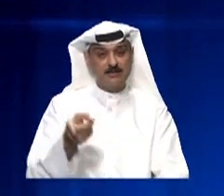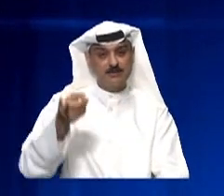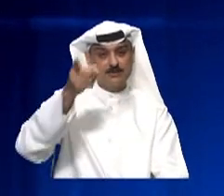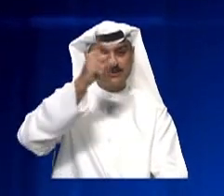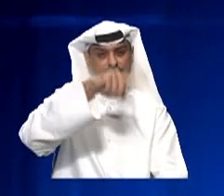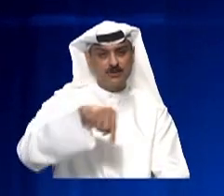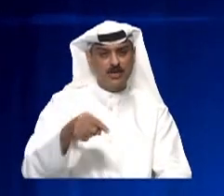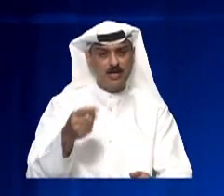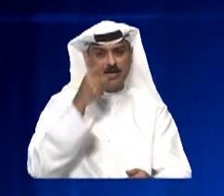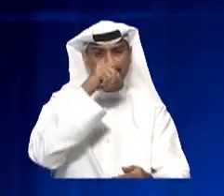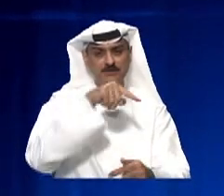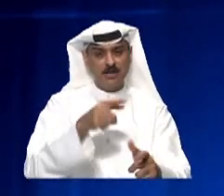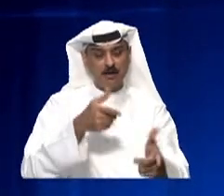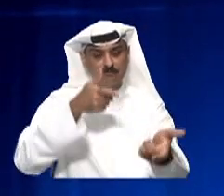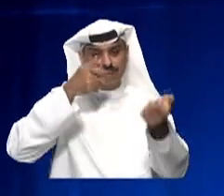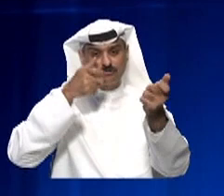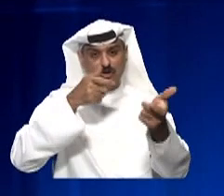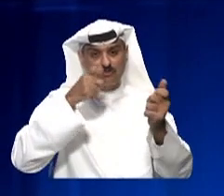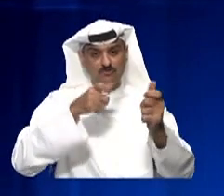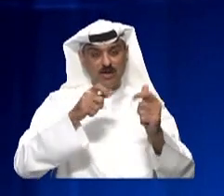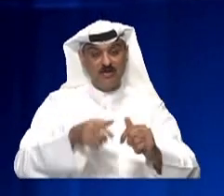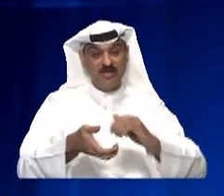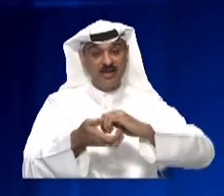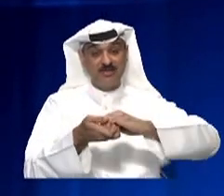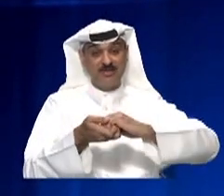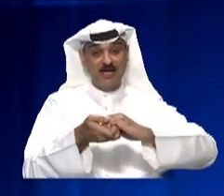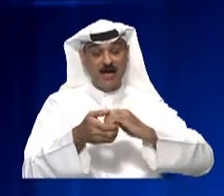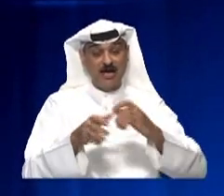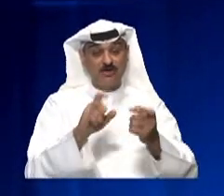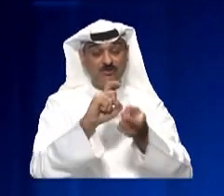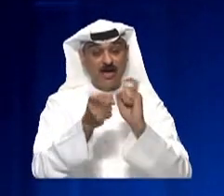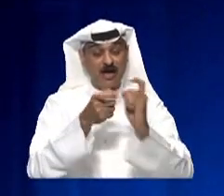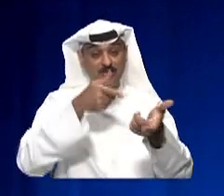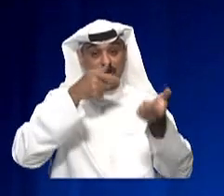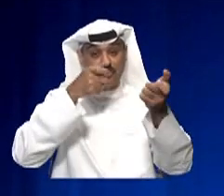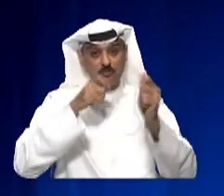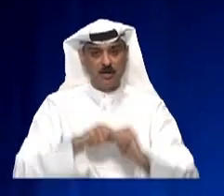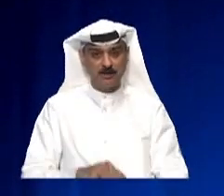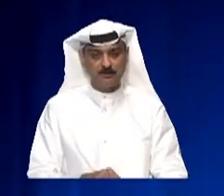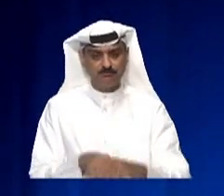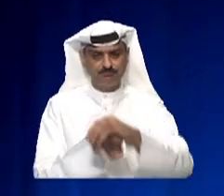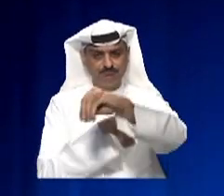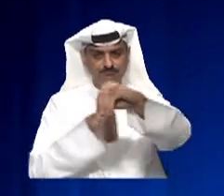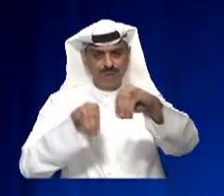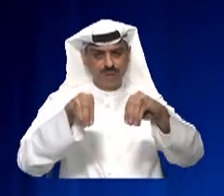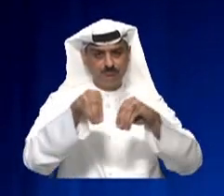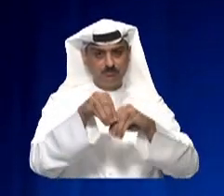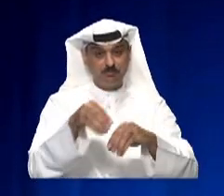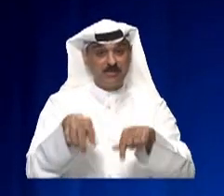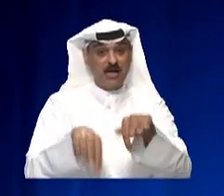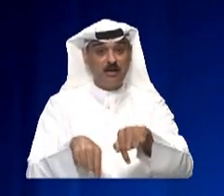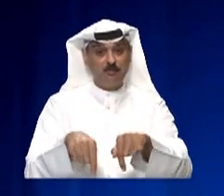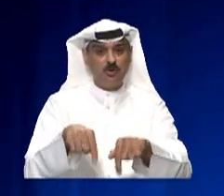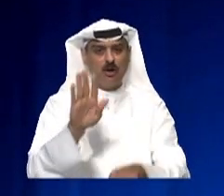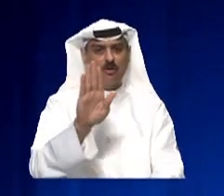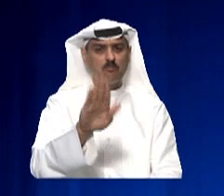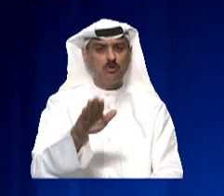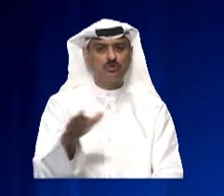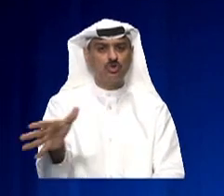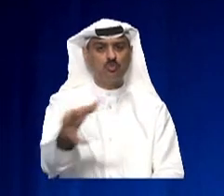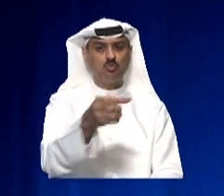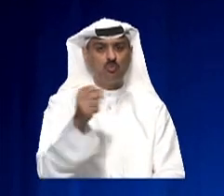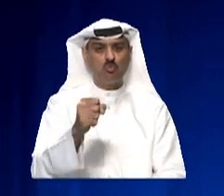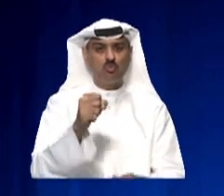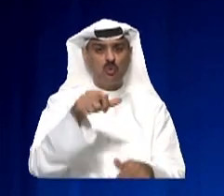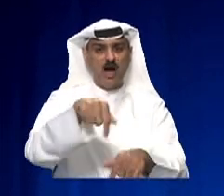للرماية التي ينظمها نادي الرماية الكويتي الرياضي. وقد أناب سموه حفظه الله معالي محافظ العاصمة شيخ طلال خالد